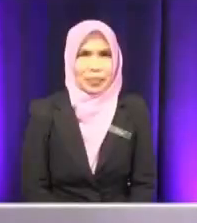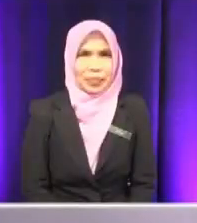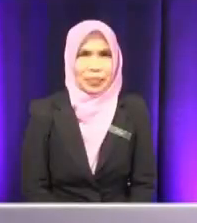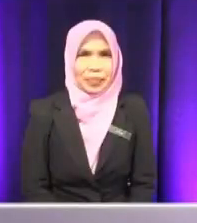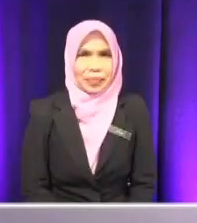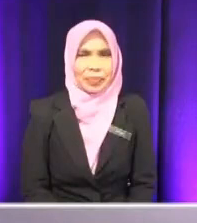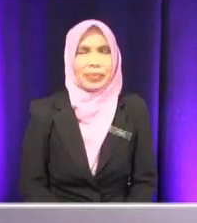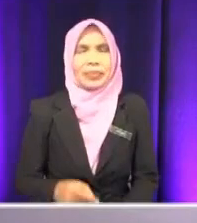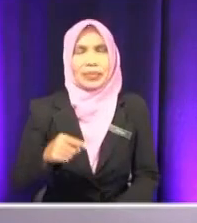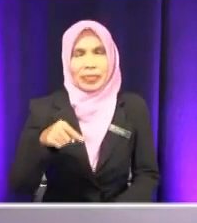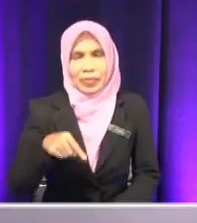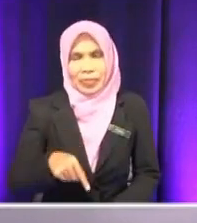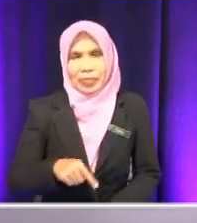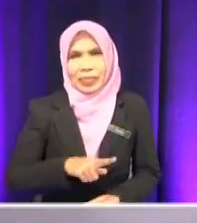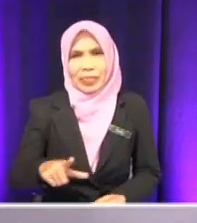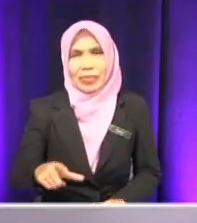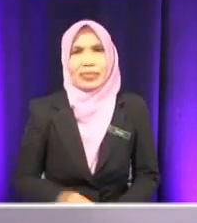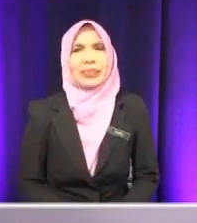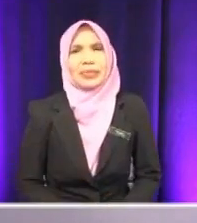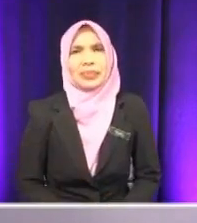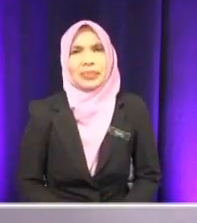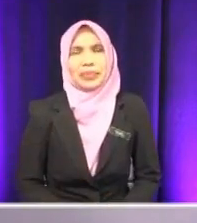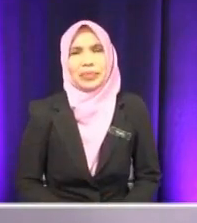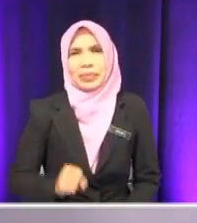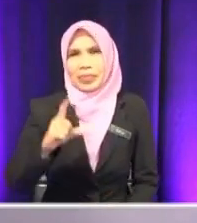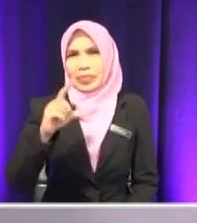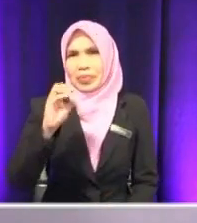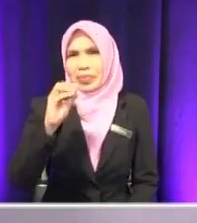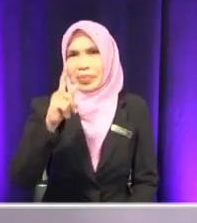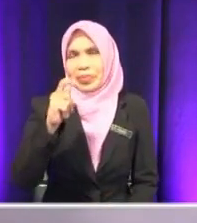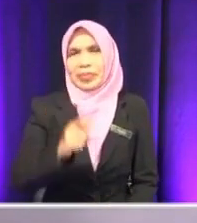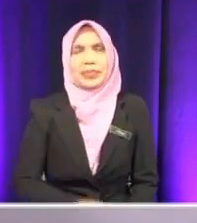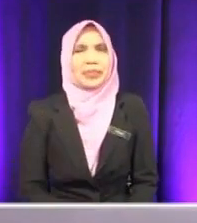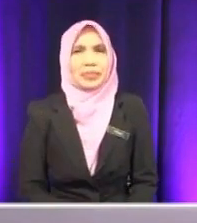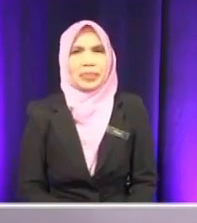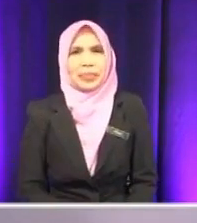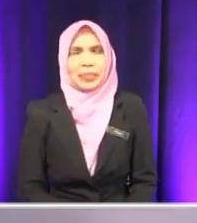inilah Dia sukses SPM berkenaan dengan sains